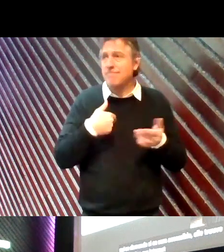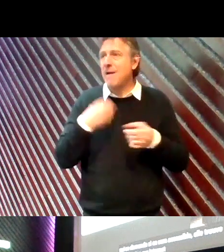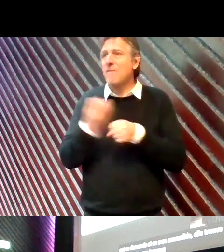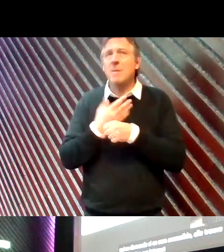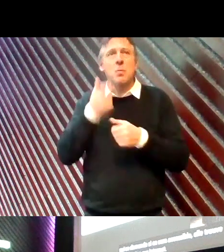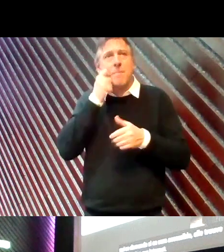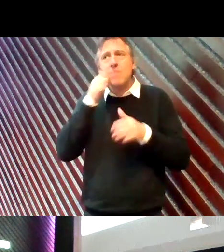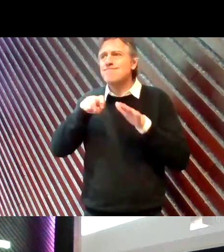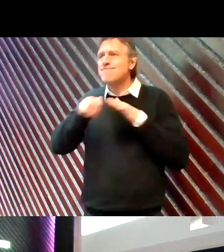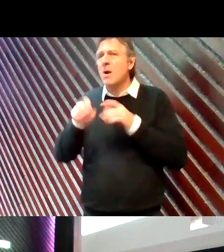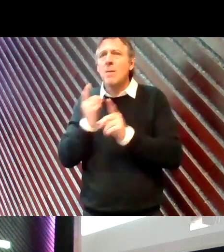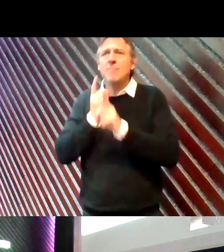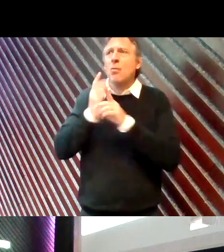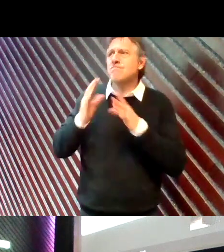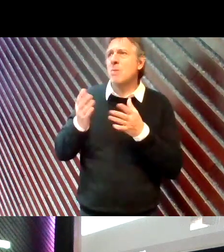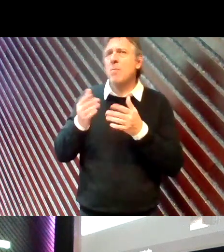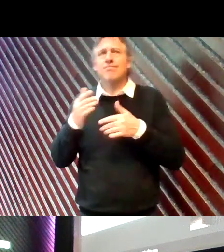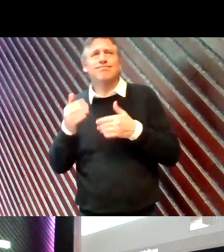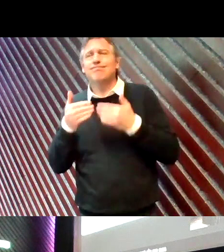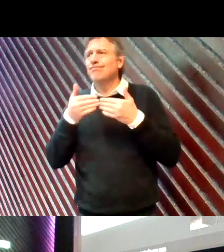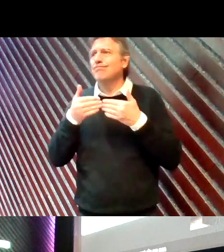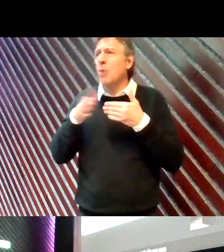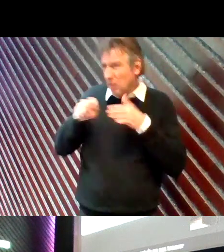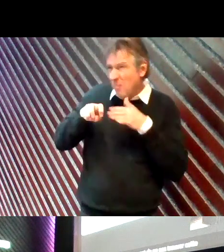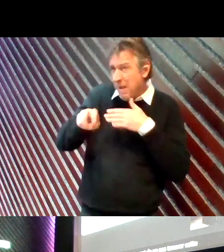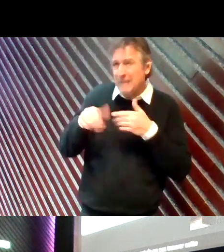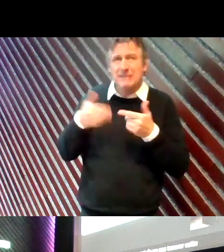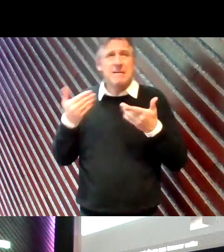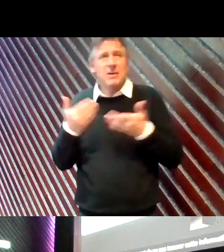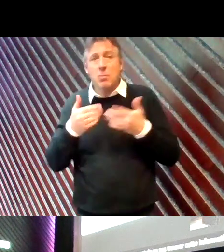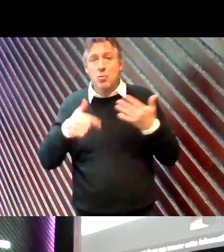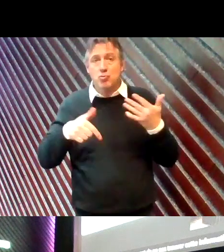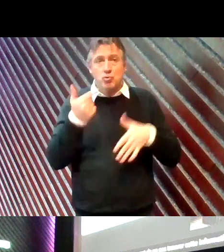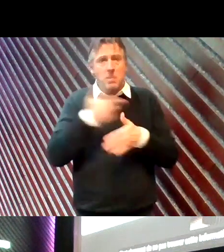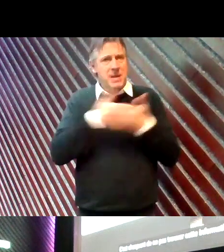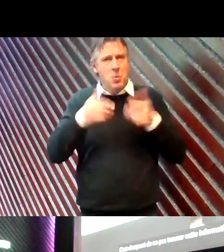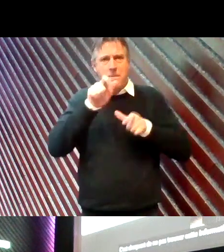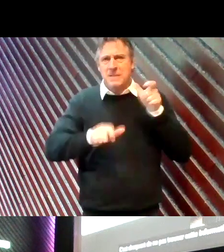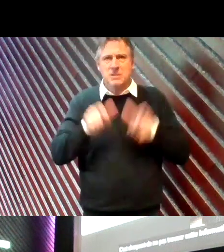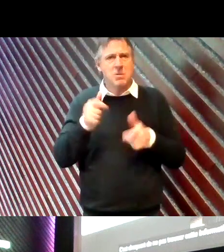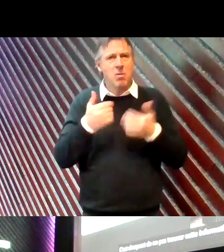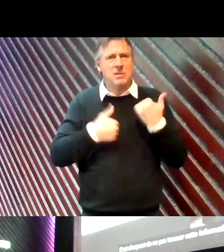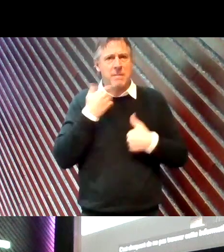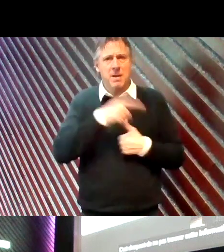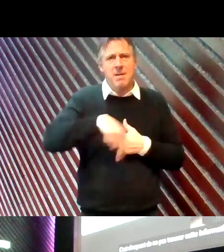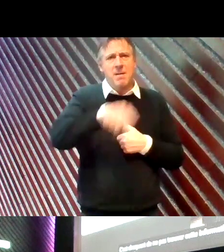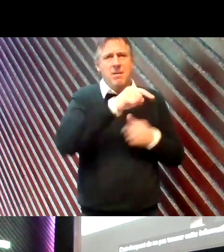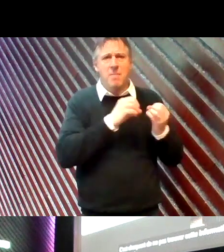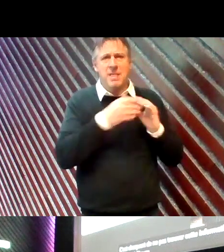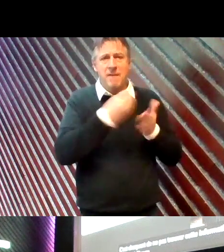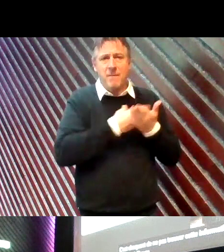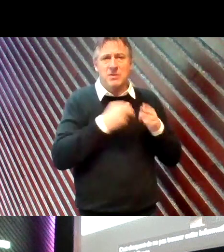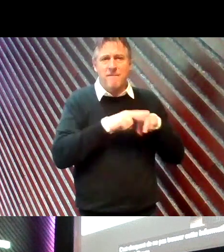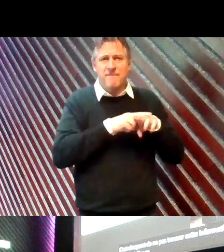qui est indispensable pour se déplacer pour près de 12 millions de personnes dans une situation de handicap en fait globalement sur